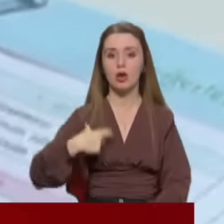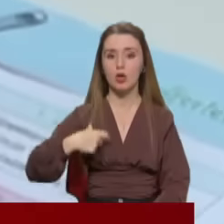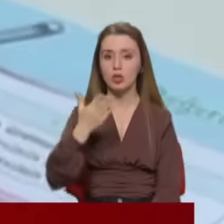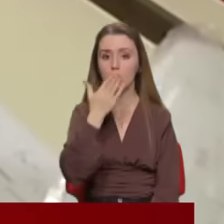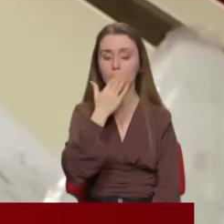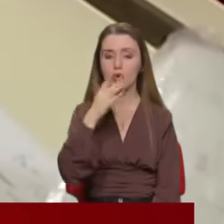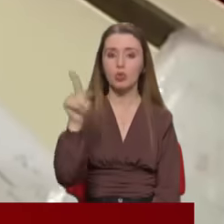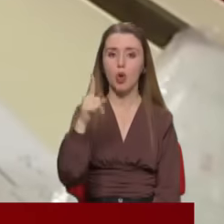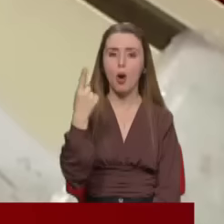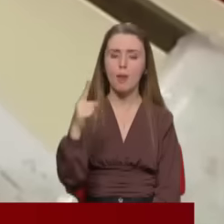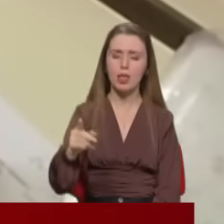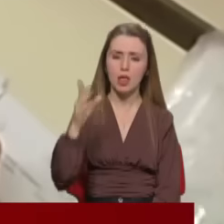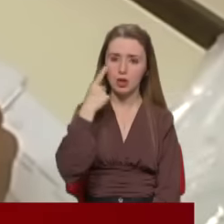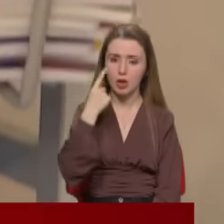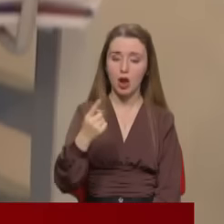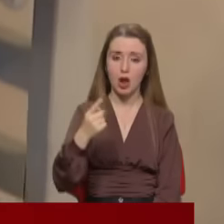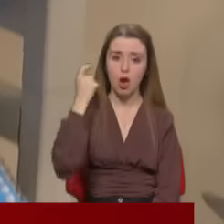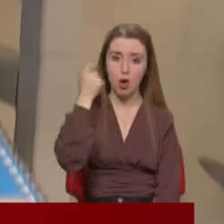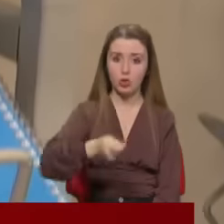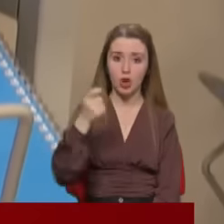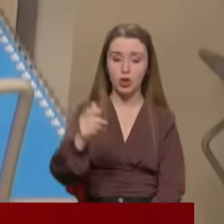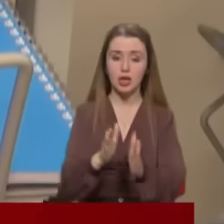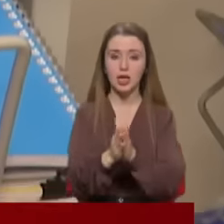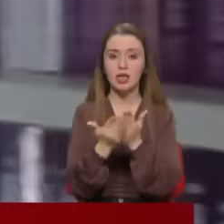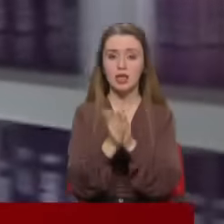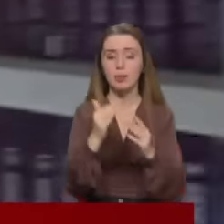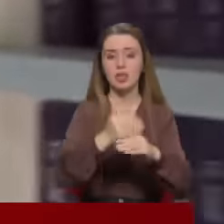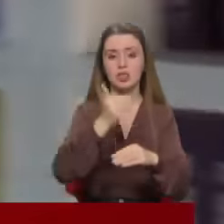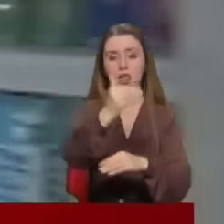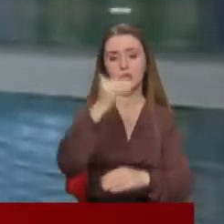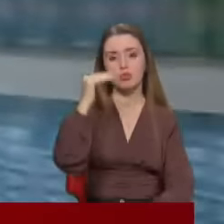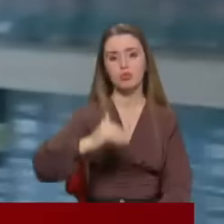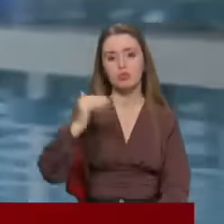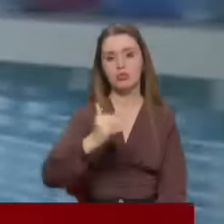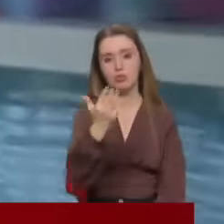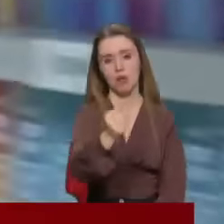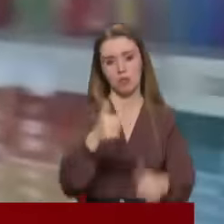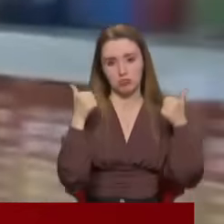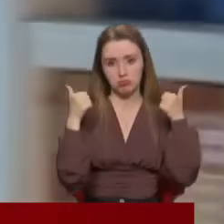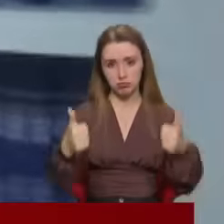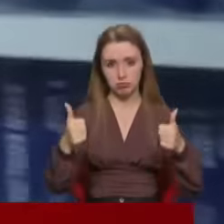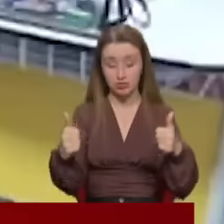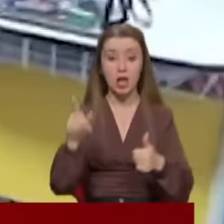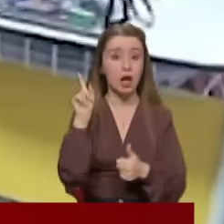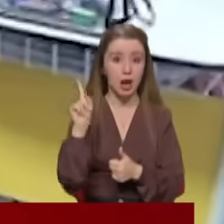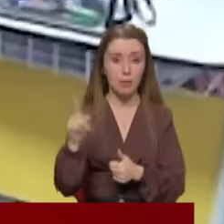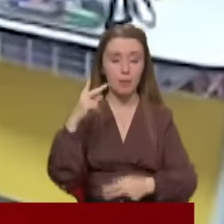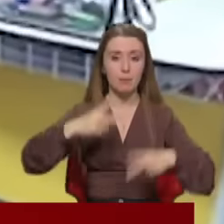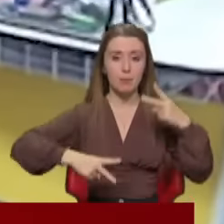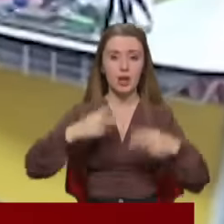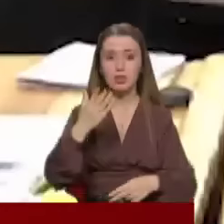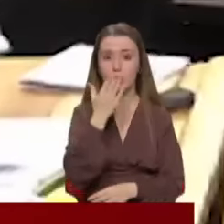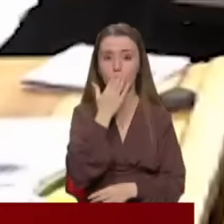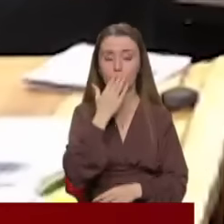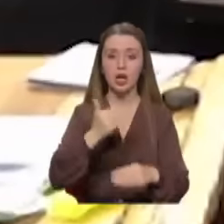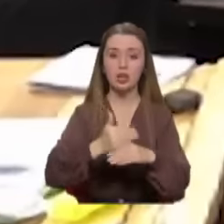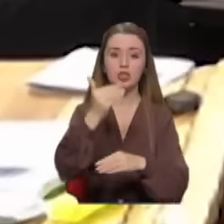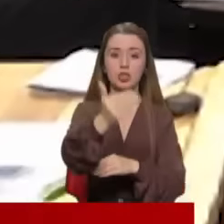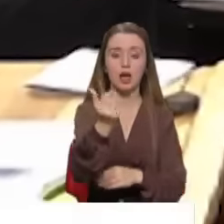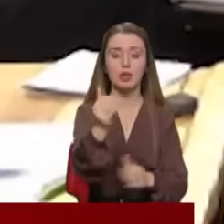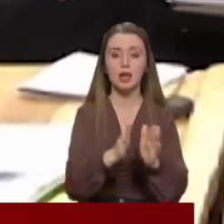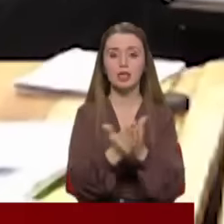10 binlerce lira karşılığında verdiği ders kitaplarını dışarıda daha uygun fiyatlara kitaplara bulabiliyor. Ancak bazı okullar dışarıdan